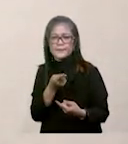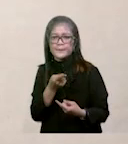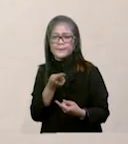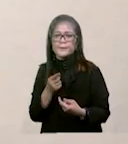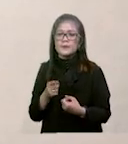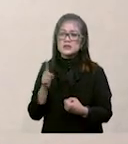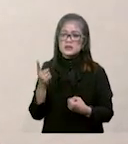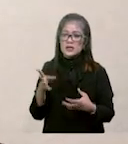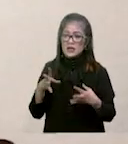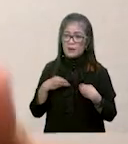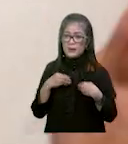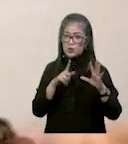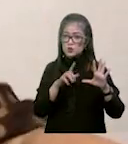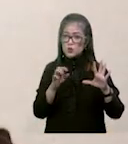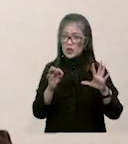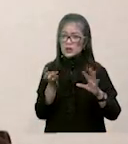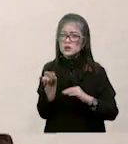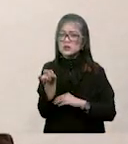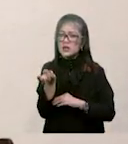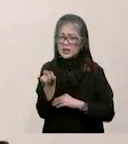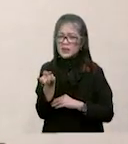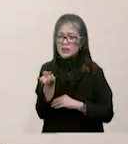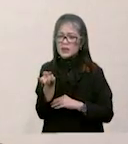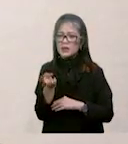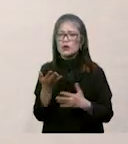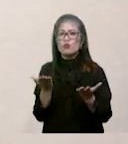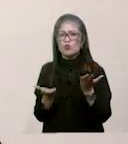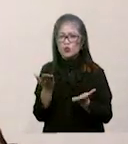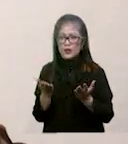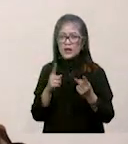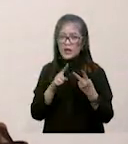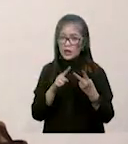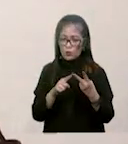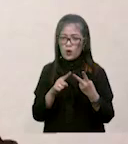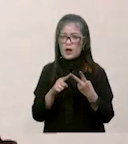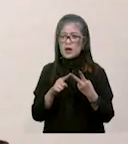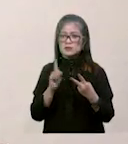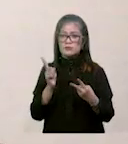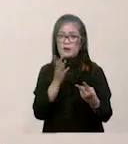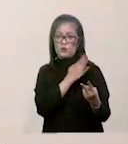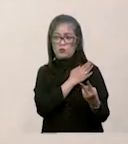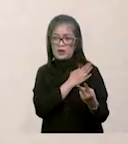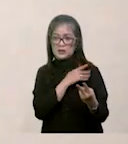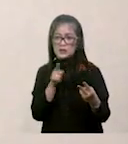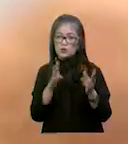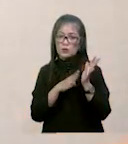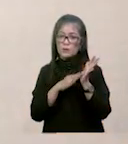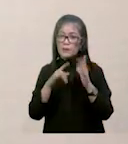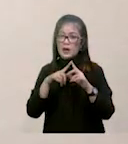700 mungkin terlalu kecil jadi begitu satu kedua kalau Bupati melakukan makar untuk menggunakan